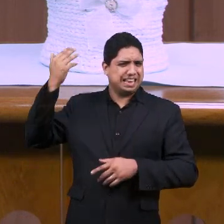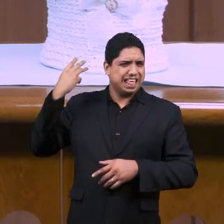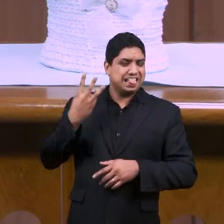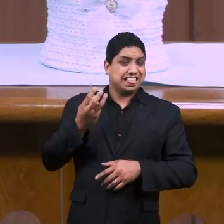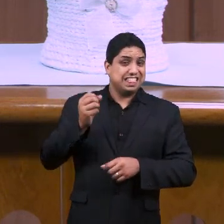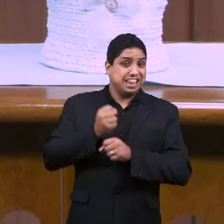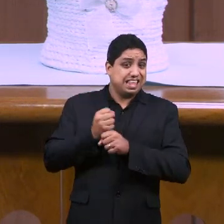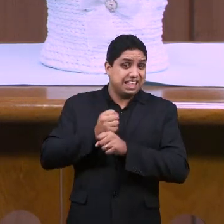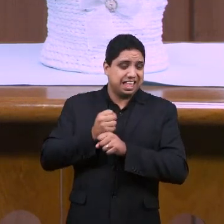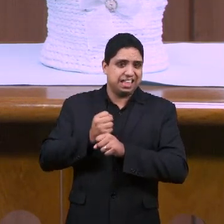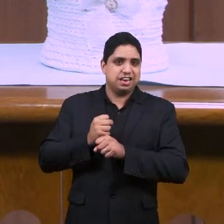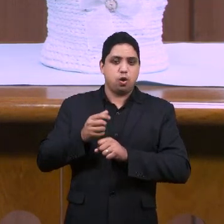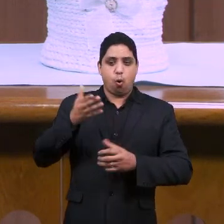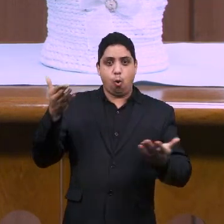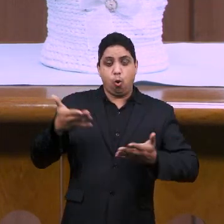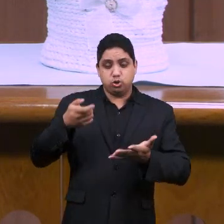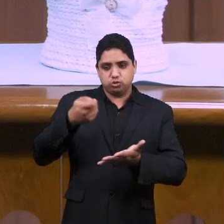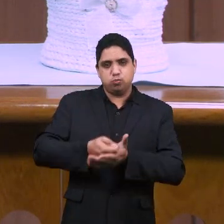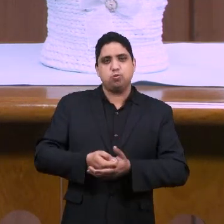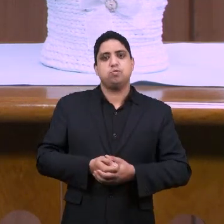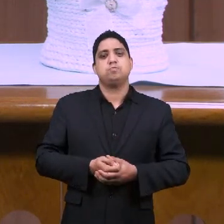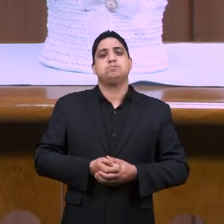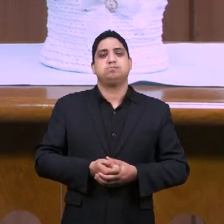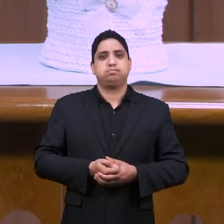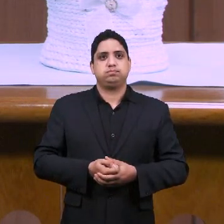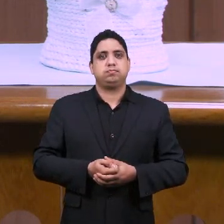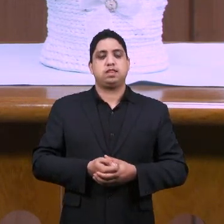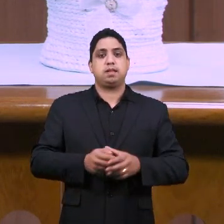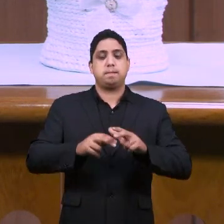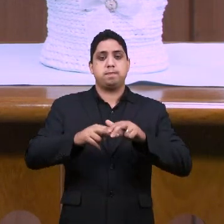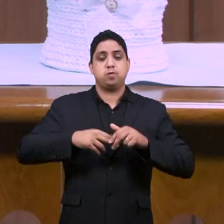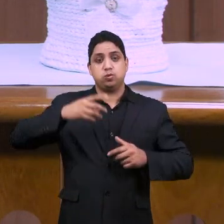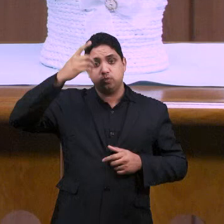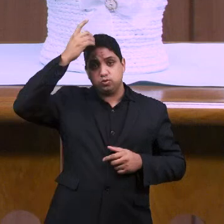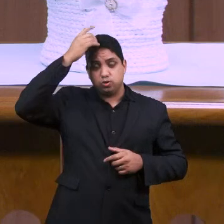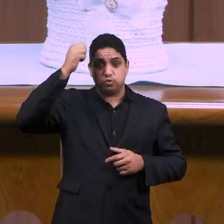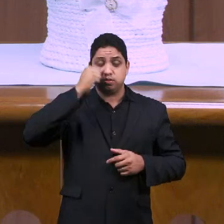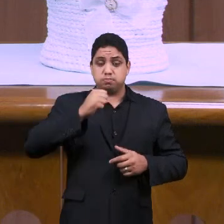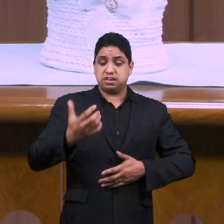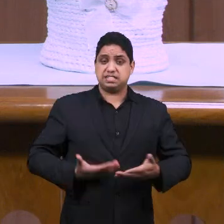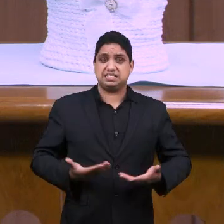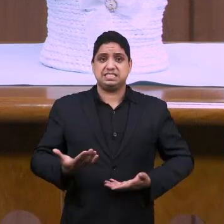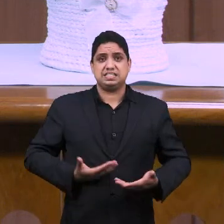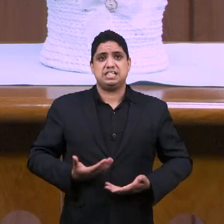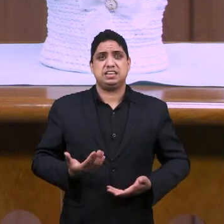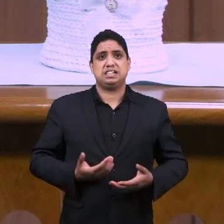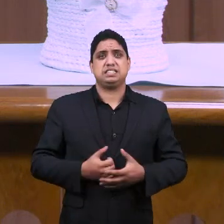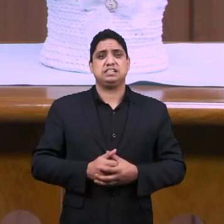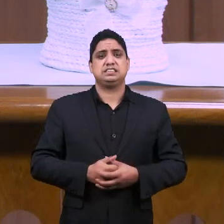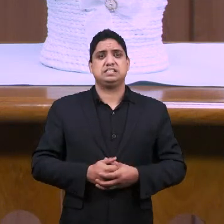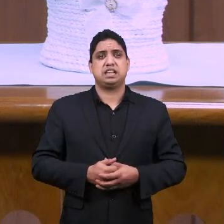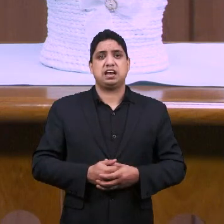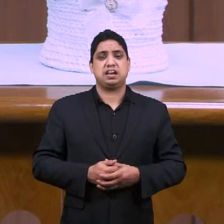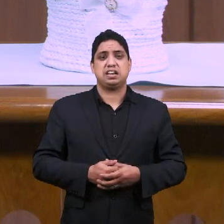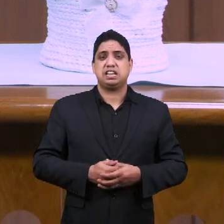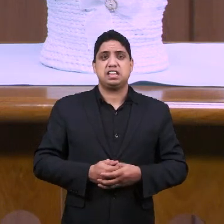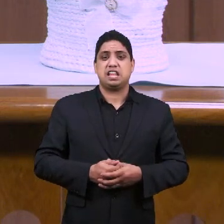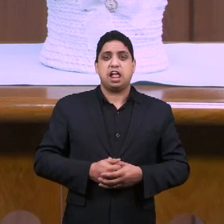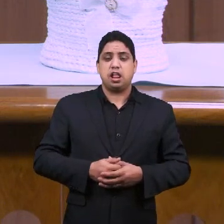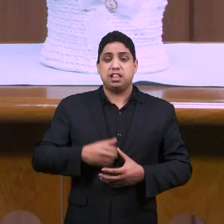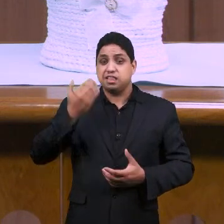extraordinaire que le Seigneur nous a donnée dans ce temps, à travers un don spirituel d'une servante, une sœur,